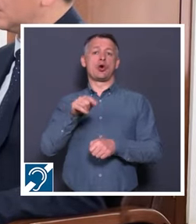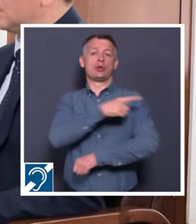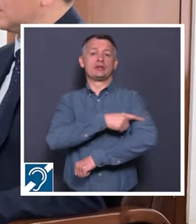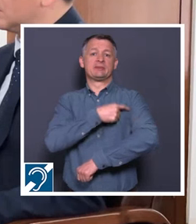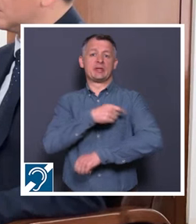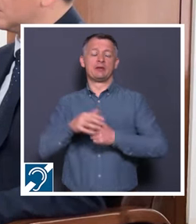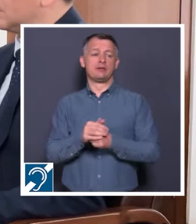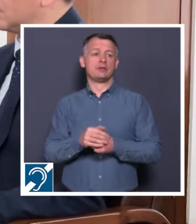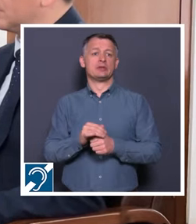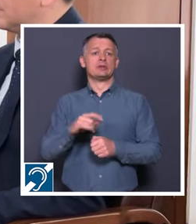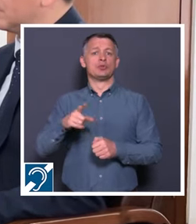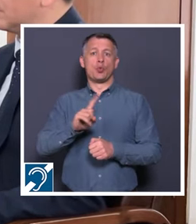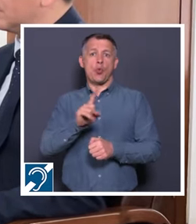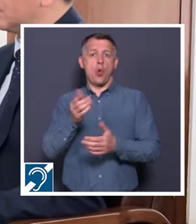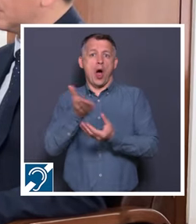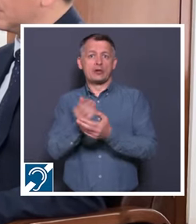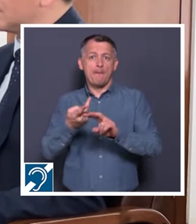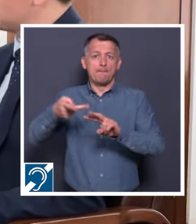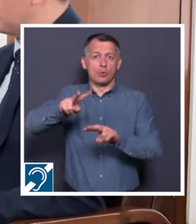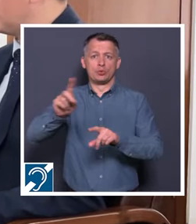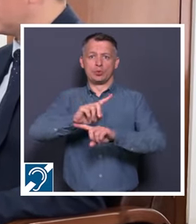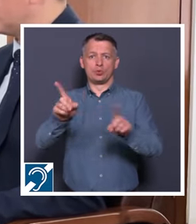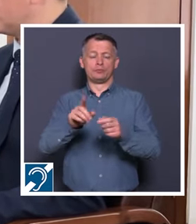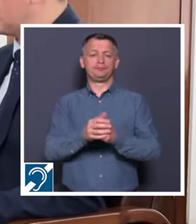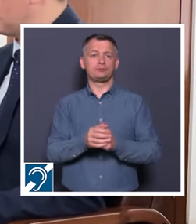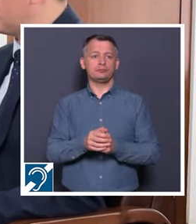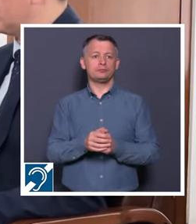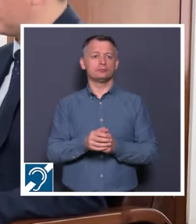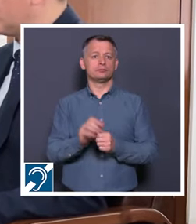actele care trebuie furnizate din punct de vedere legal.